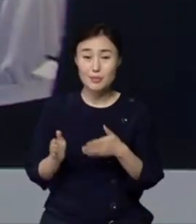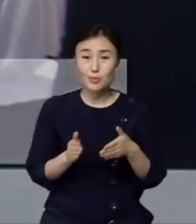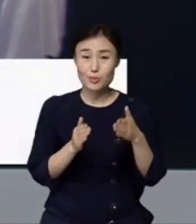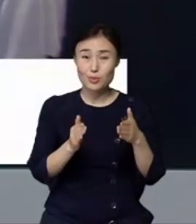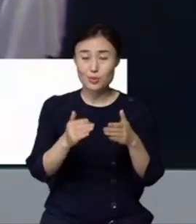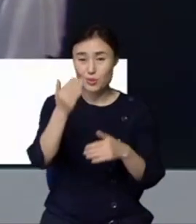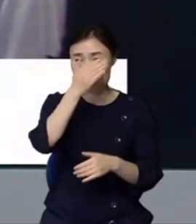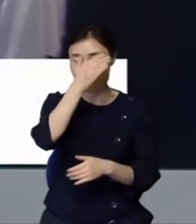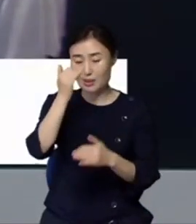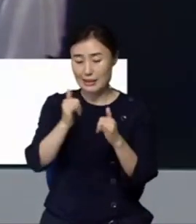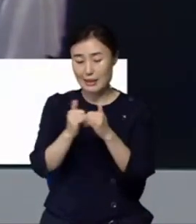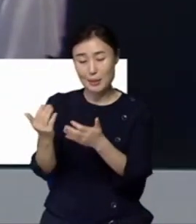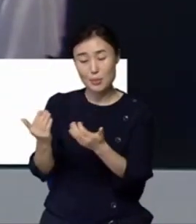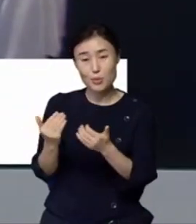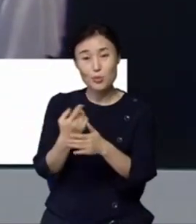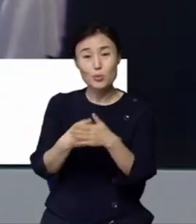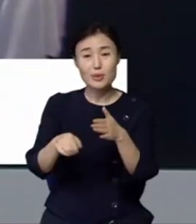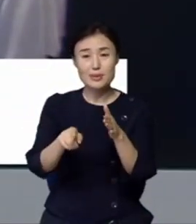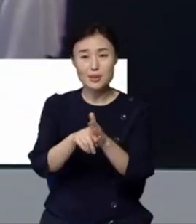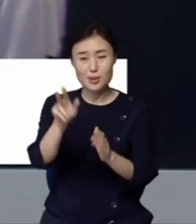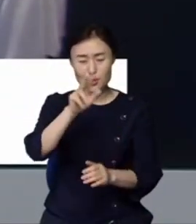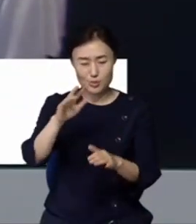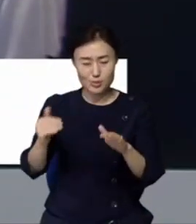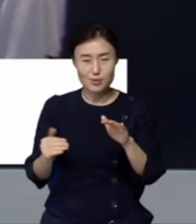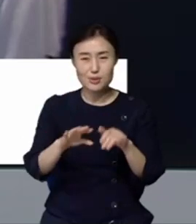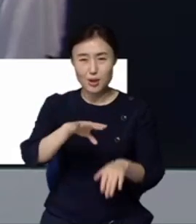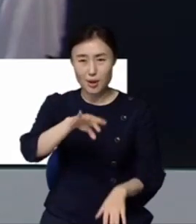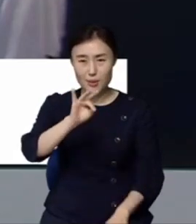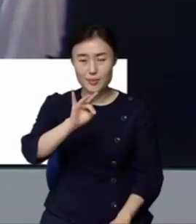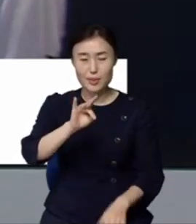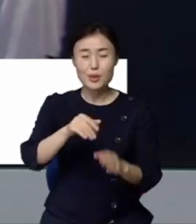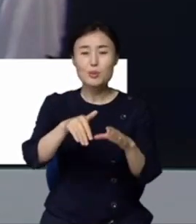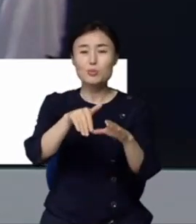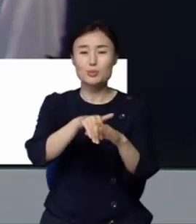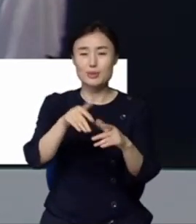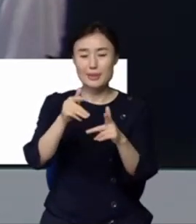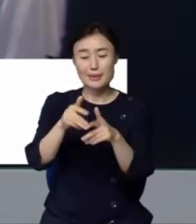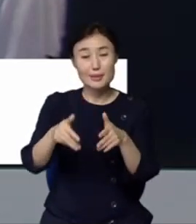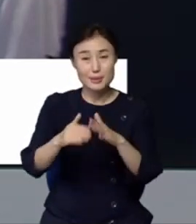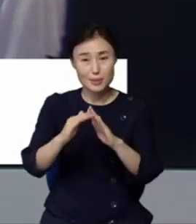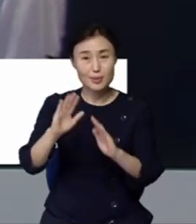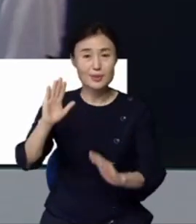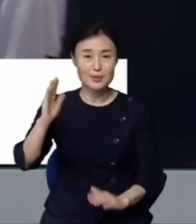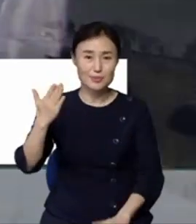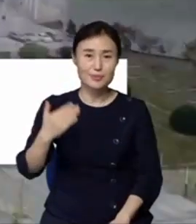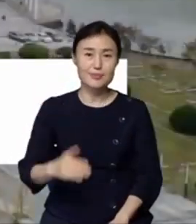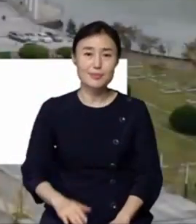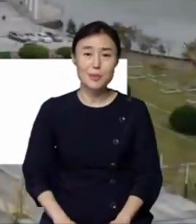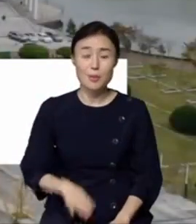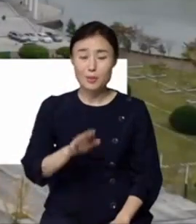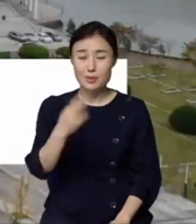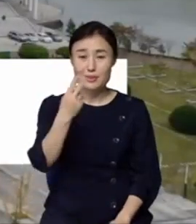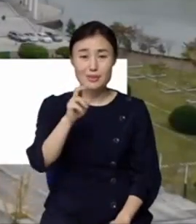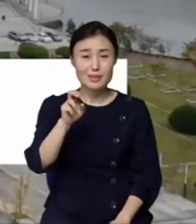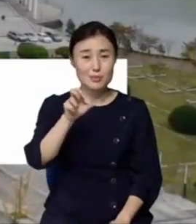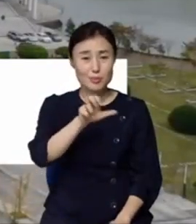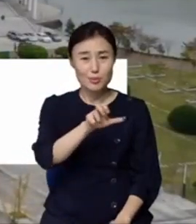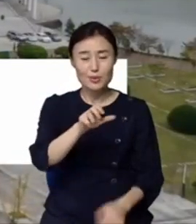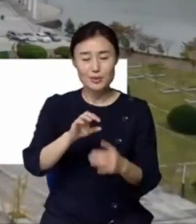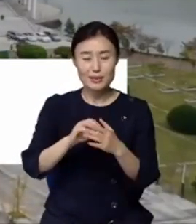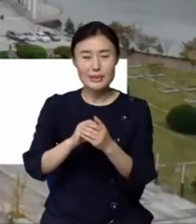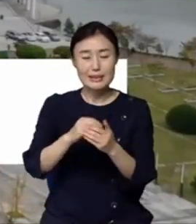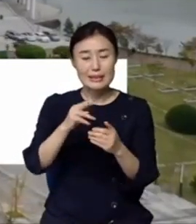전라남도가 청년인구 유입을 위해 전국 최초로 청년문화센터를 건립하기로 했습니다. 오는